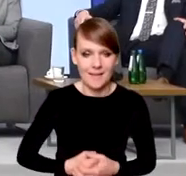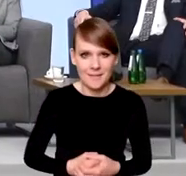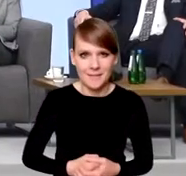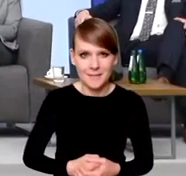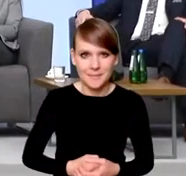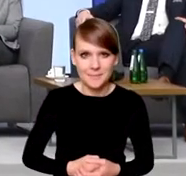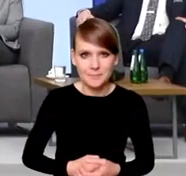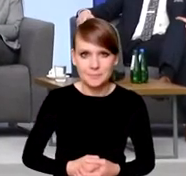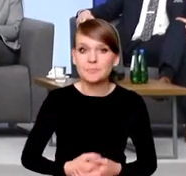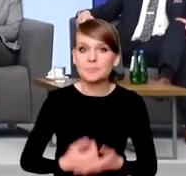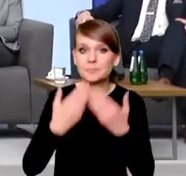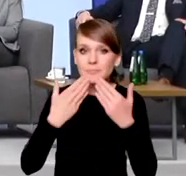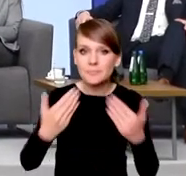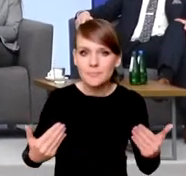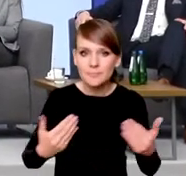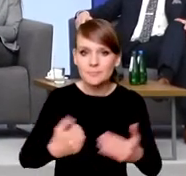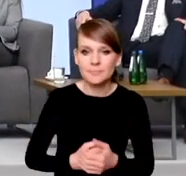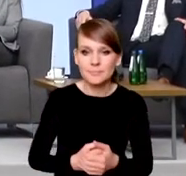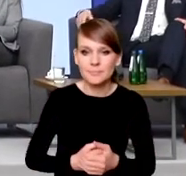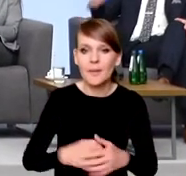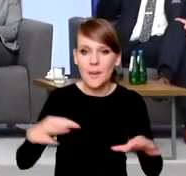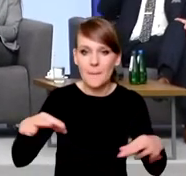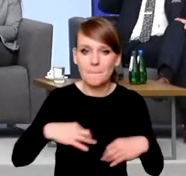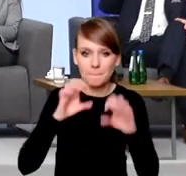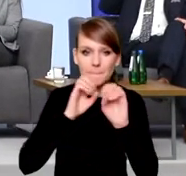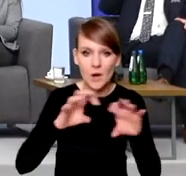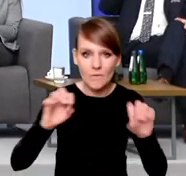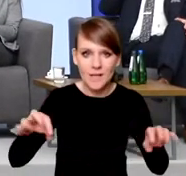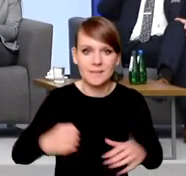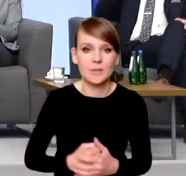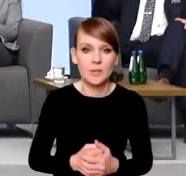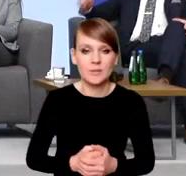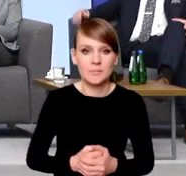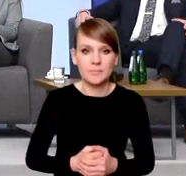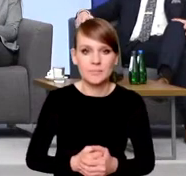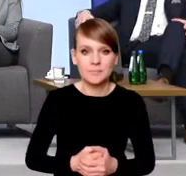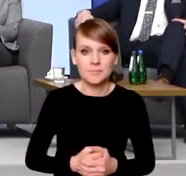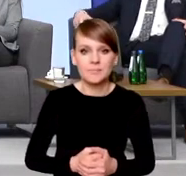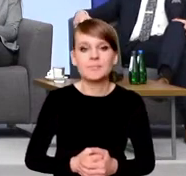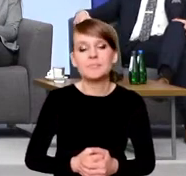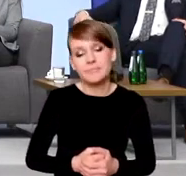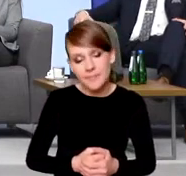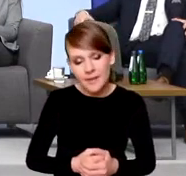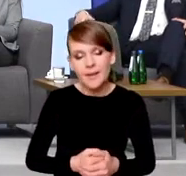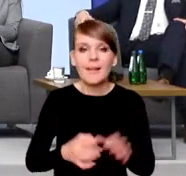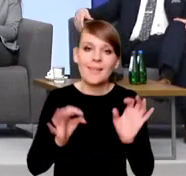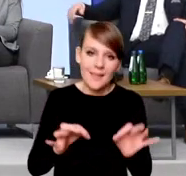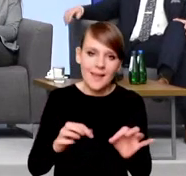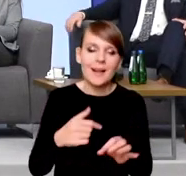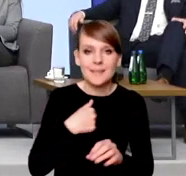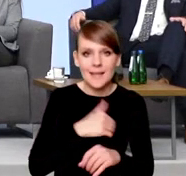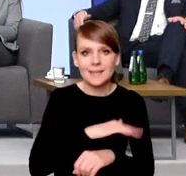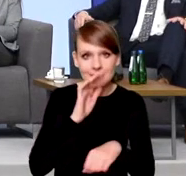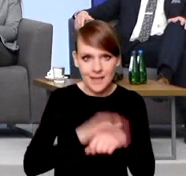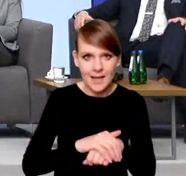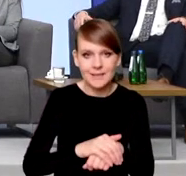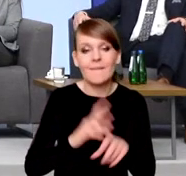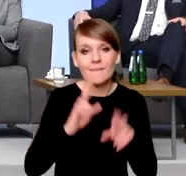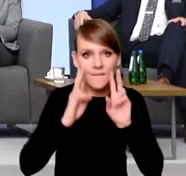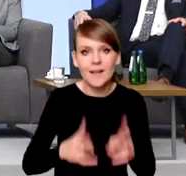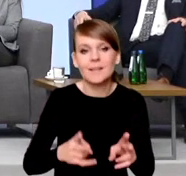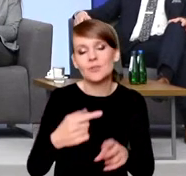Bardzo dziękuję, pani profesorko. No to ja tu tym razem mogę się zgodzić, bo rzeczywiście ja mam dwa